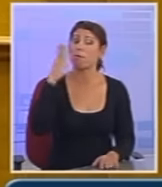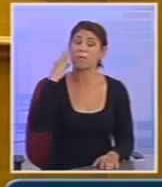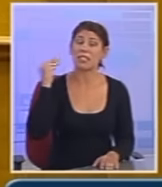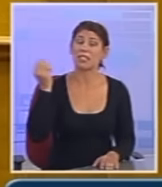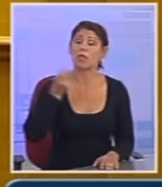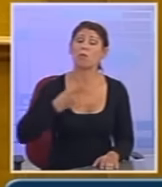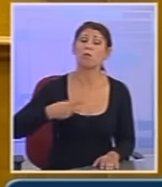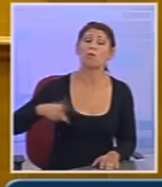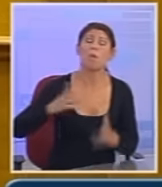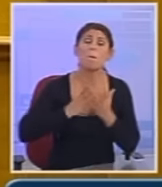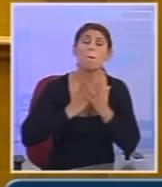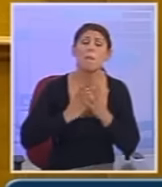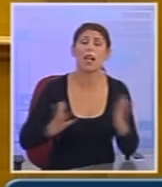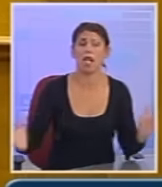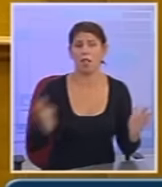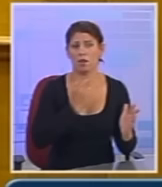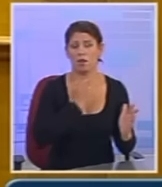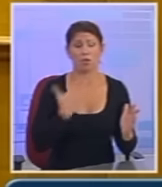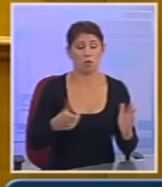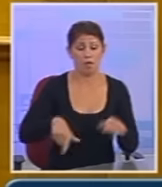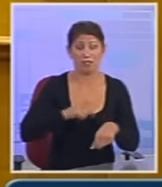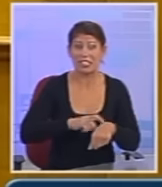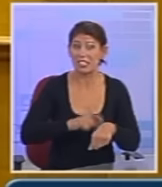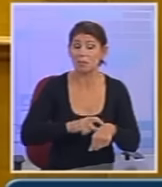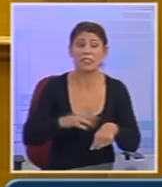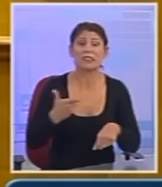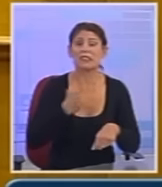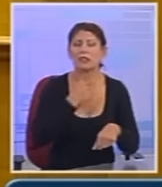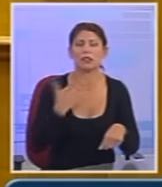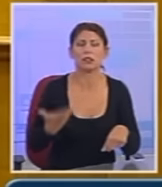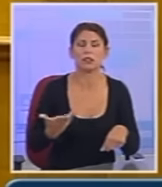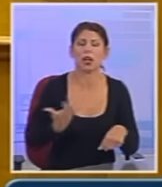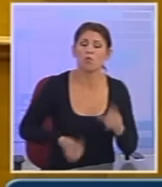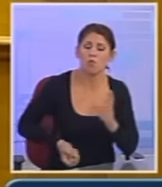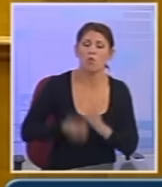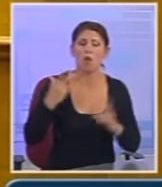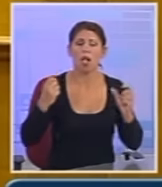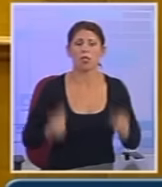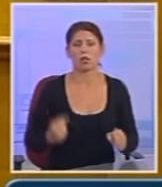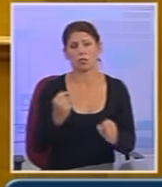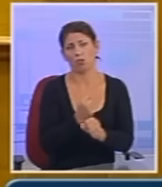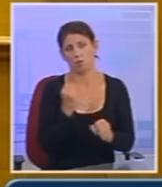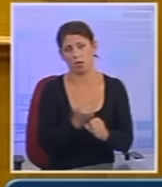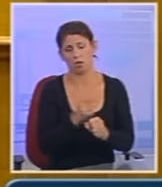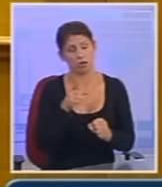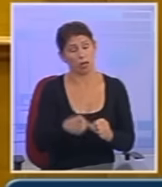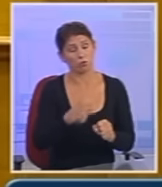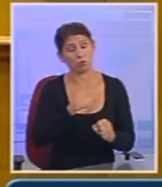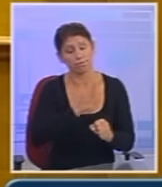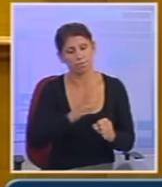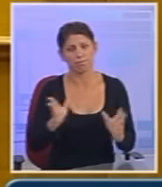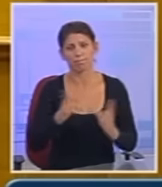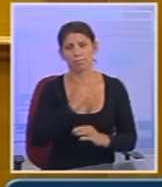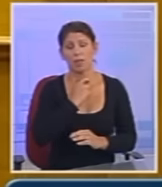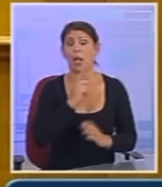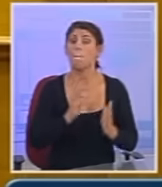πιο μεγάλη ανάγκη που έχουμε αυτή τη στιγμή είναι η δημιουργία νέων θέσεων δουλειάς. Πραγματικά κοινωνική ευαισθησία